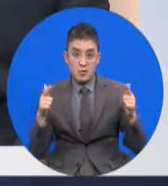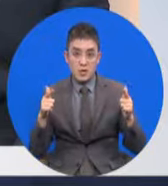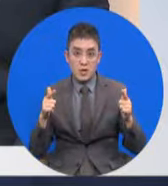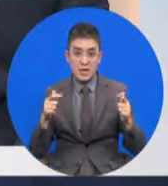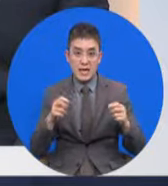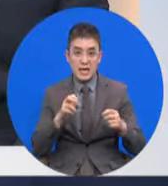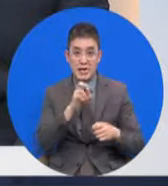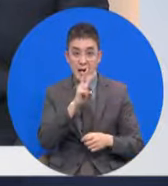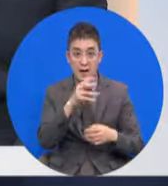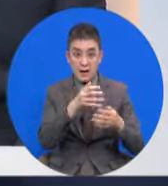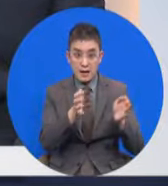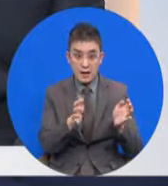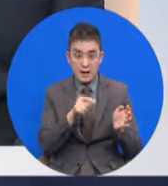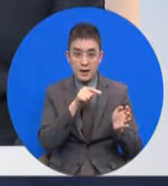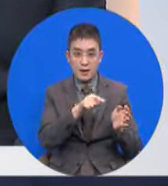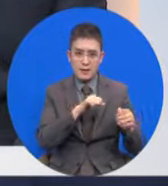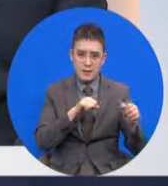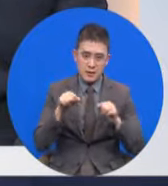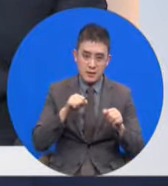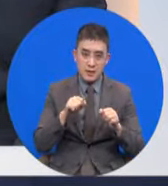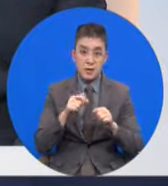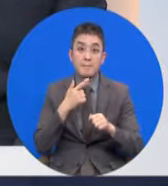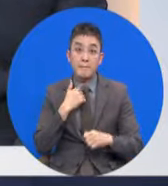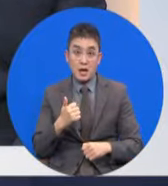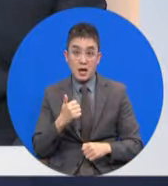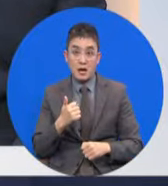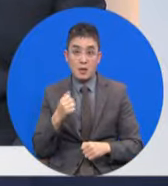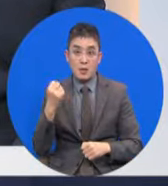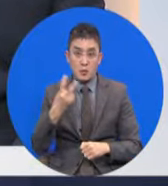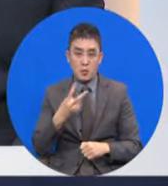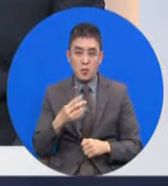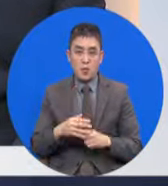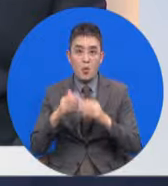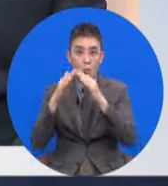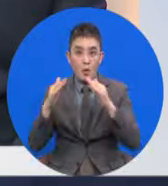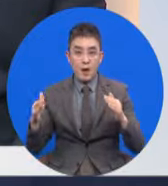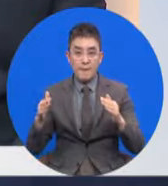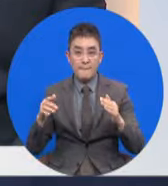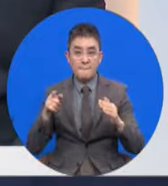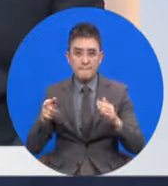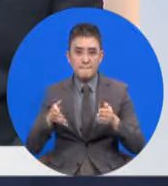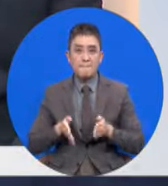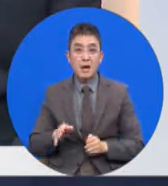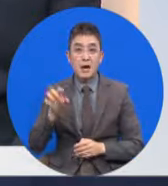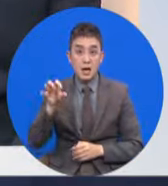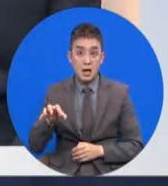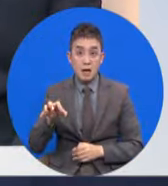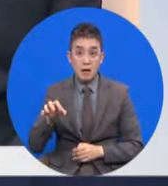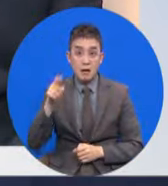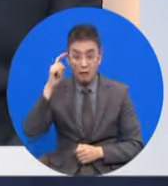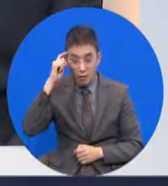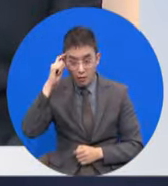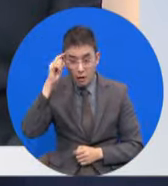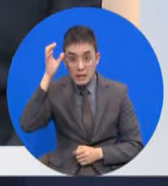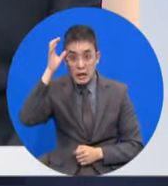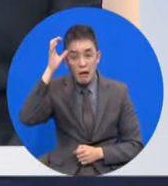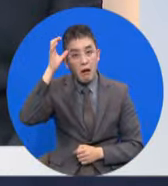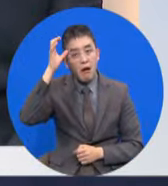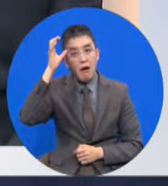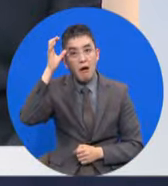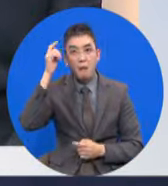내에서 지금까지 해왔던 여러 가지 고려하고 또 호남 출신이라는 점까지 고려하면 기대치에 훨씬 못 미치죠. 그렇군요.